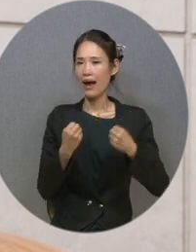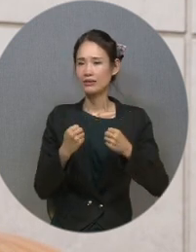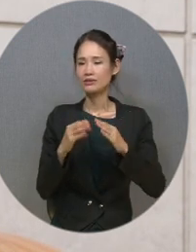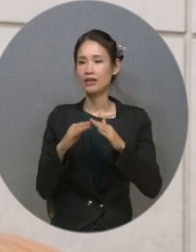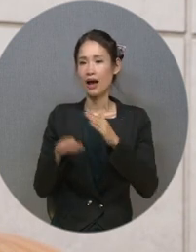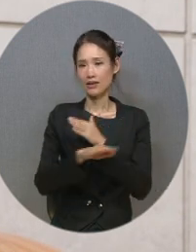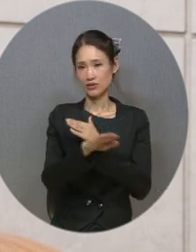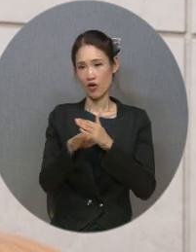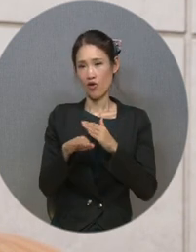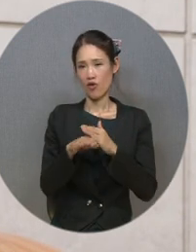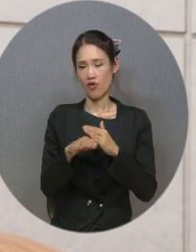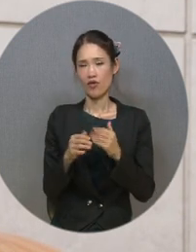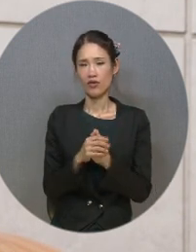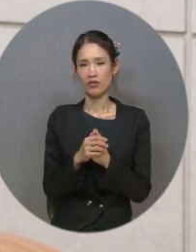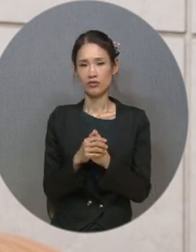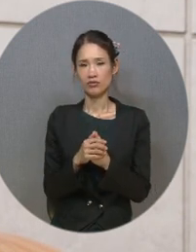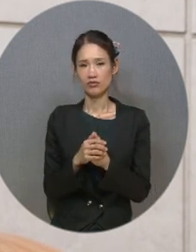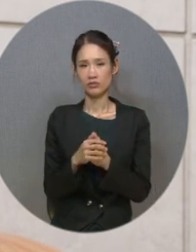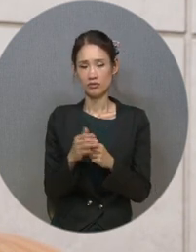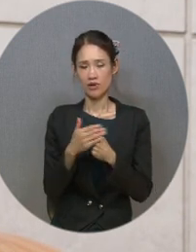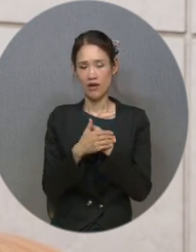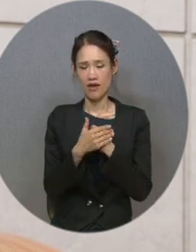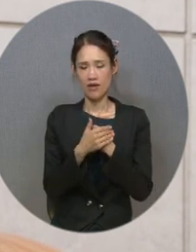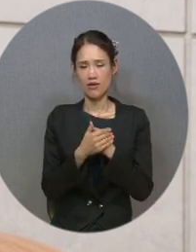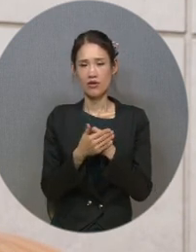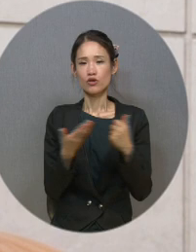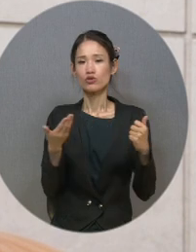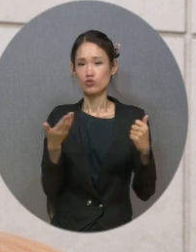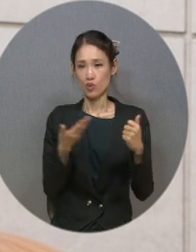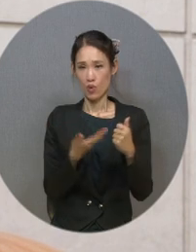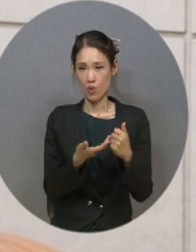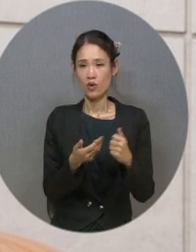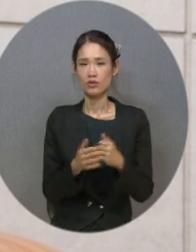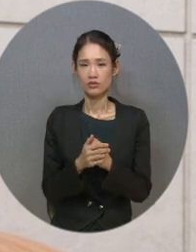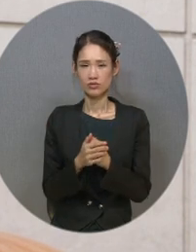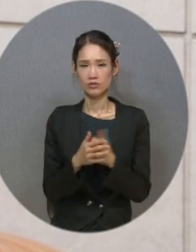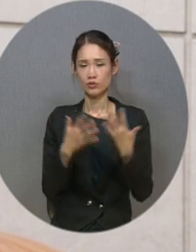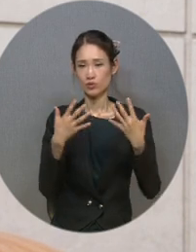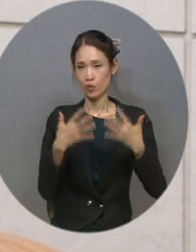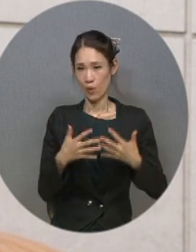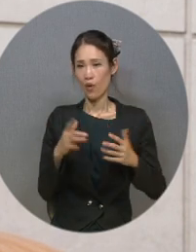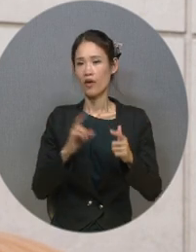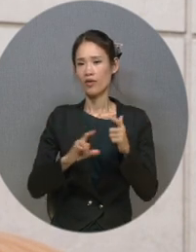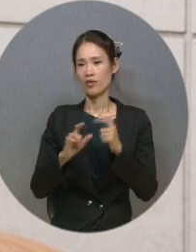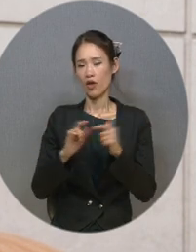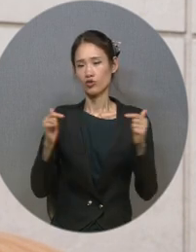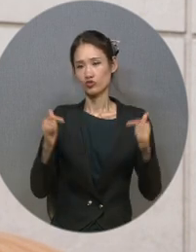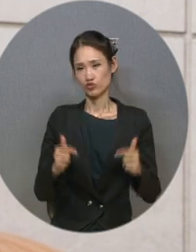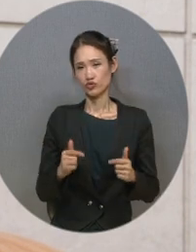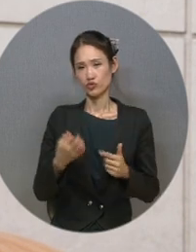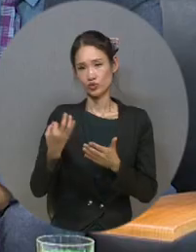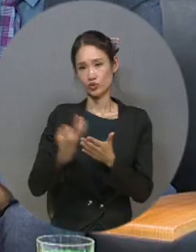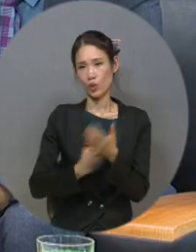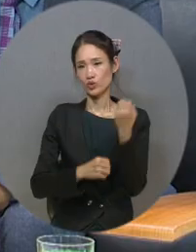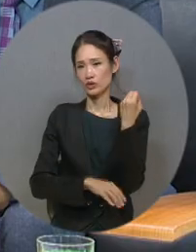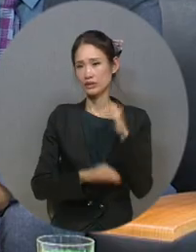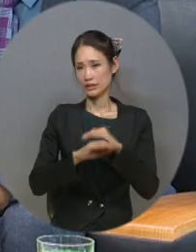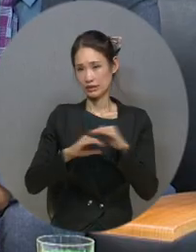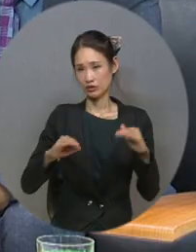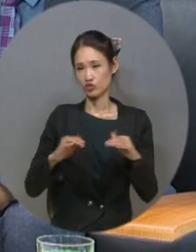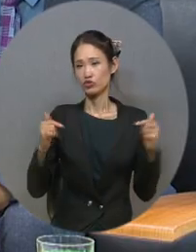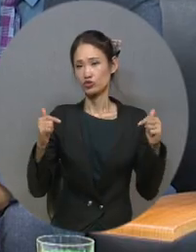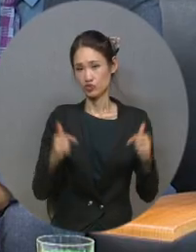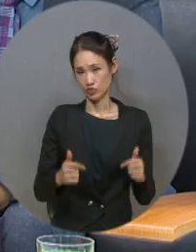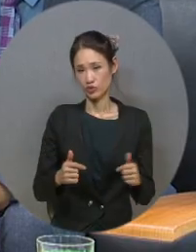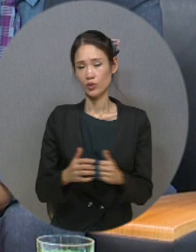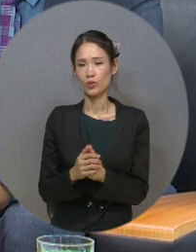가구에게는 좀 더 큰 혜택을 주자 그래가지고 조건을 좀 완화했습니다. 소득 기준을 완화하고